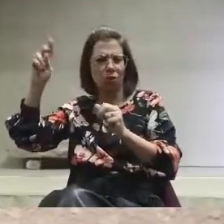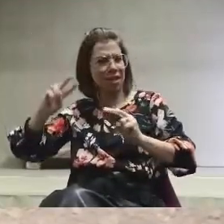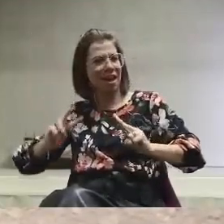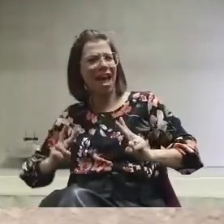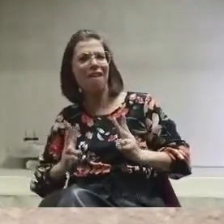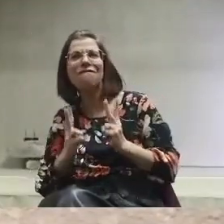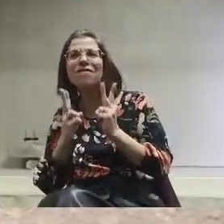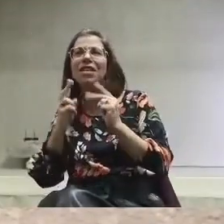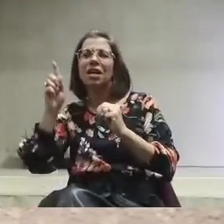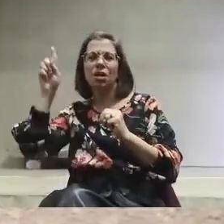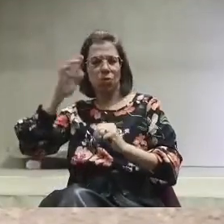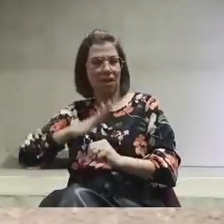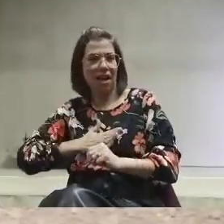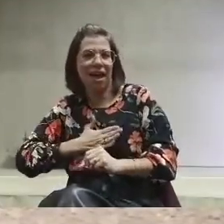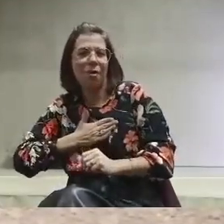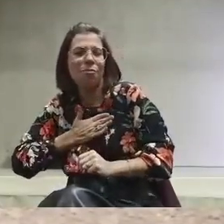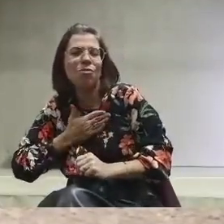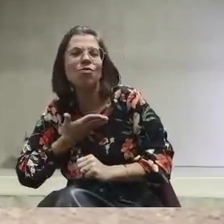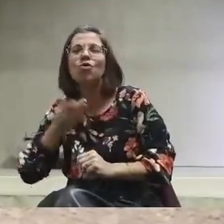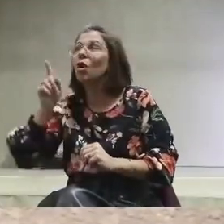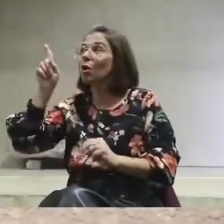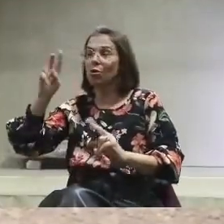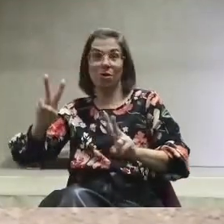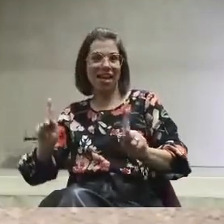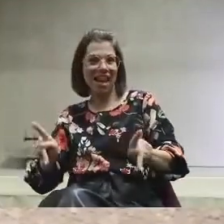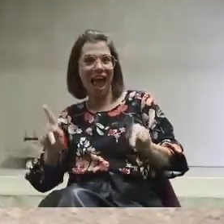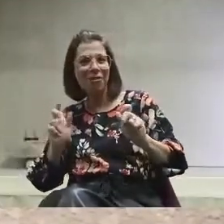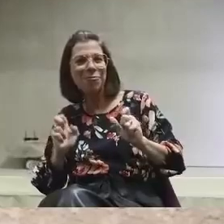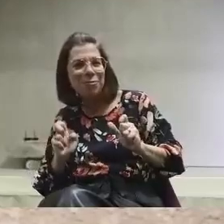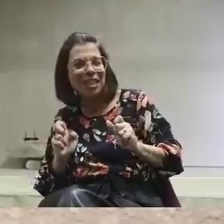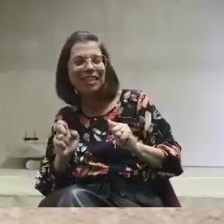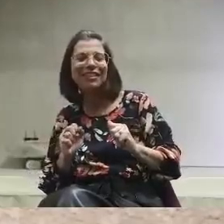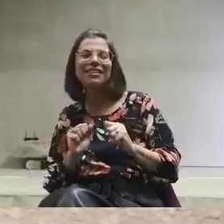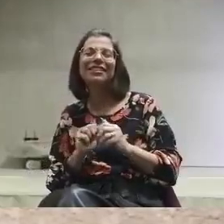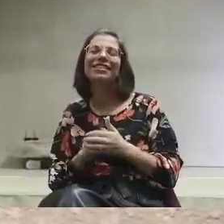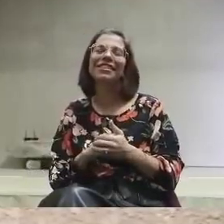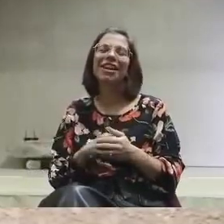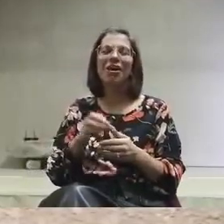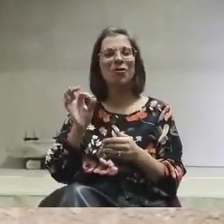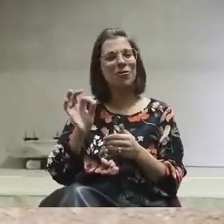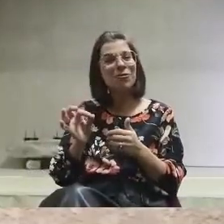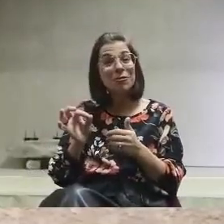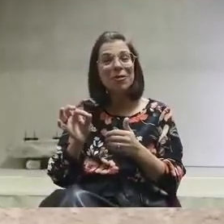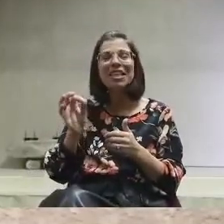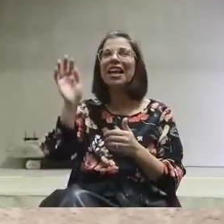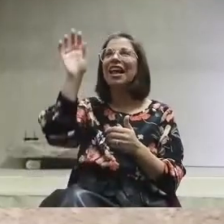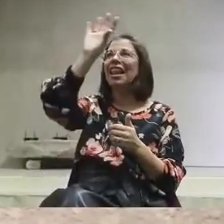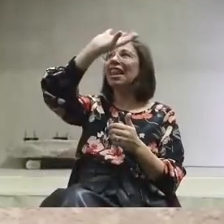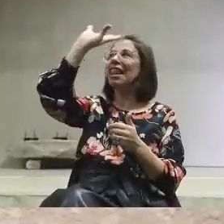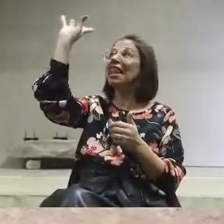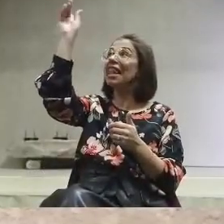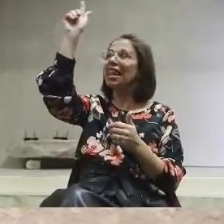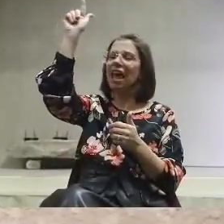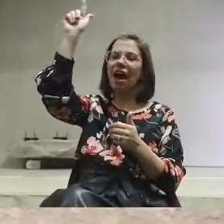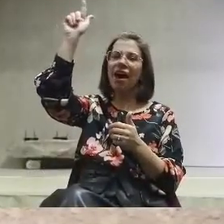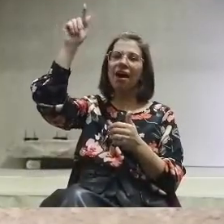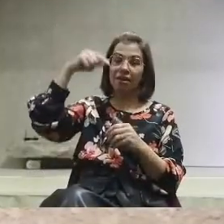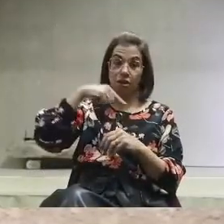qui est paix. Amen. Oui, il nous a transportés dans le royaume de son Fils